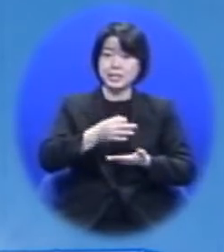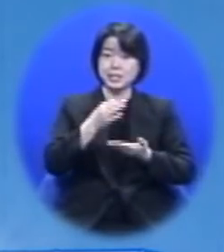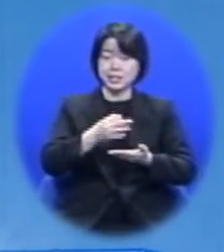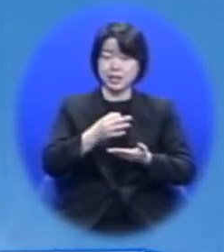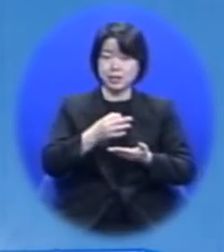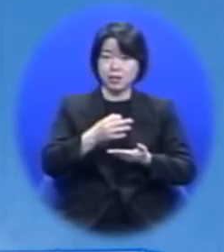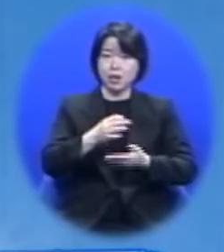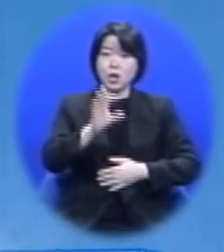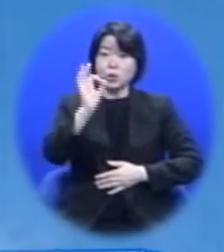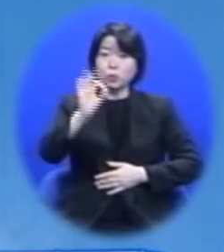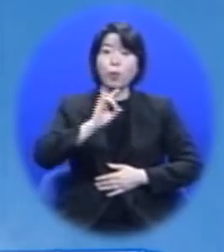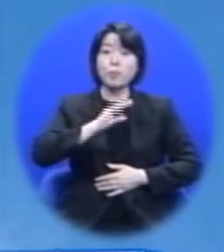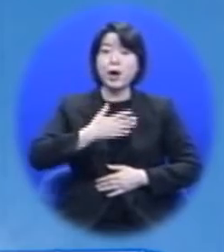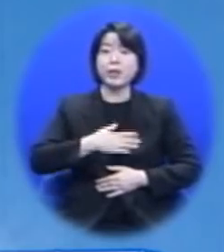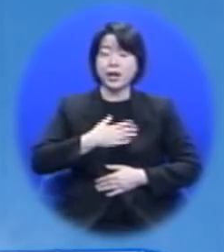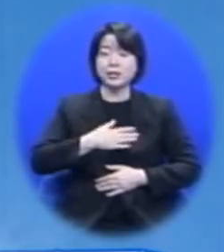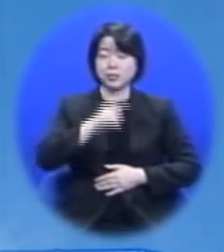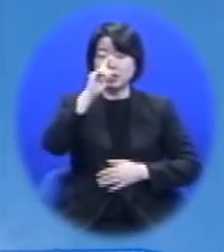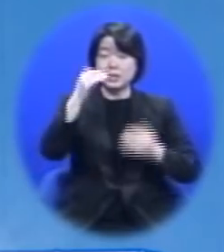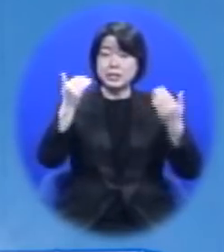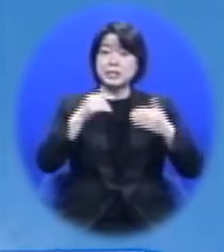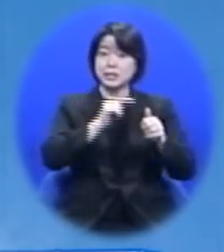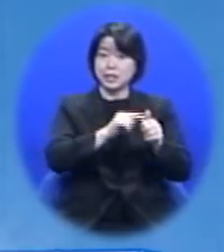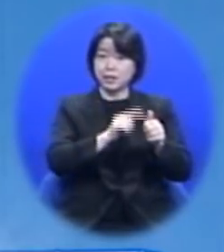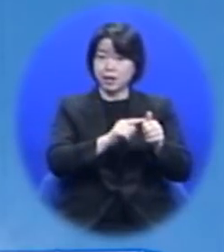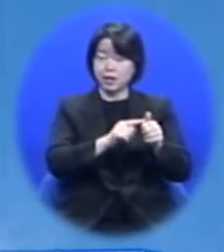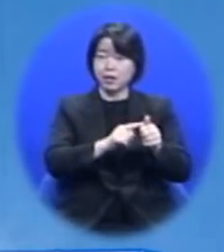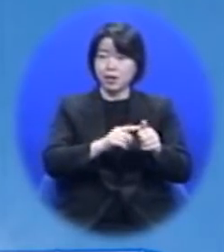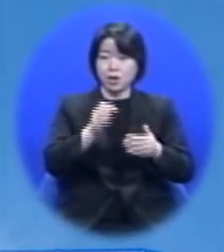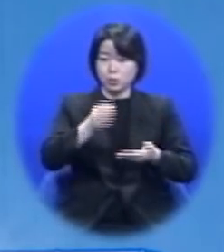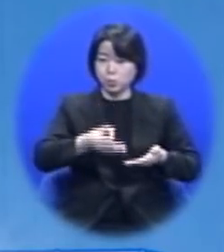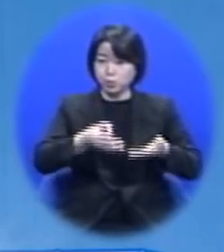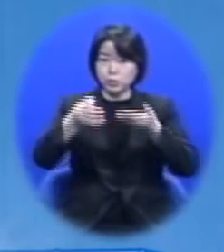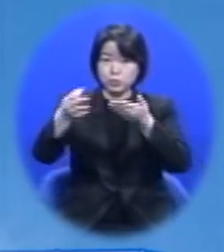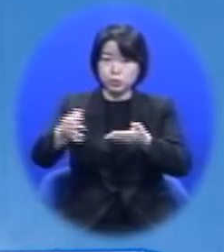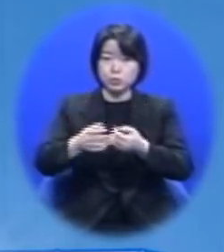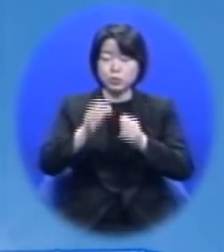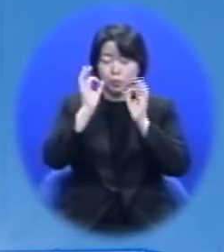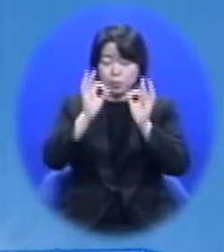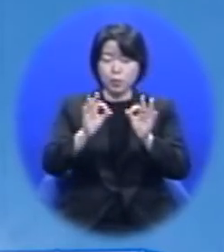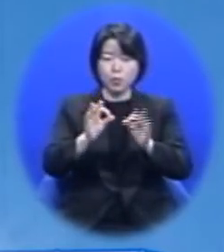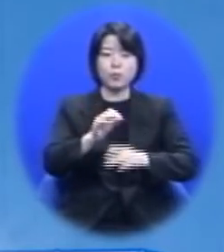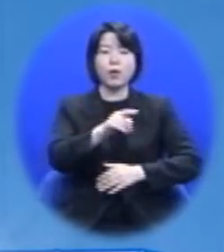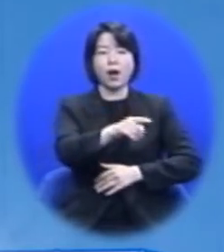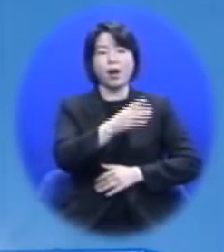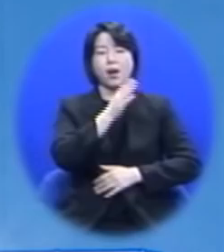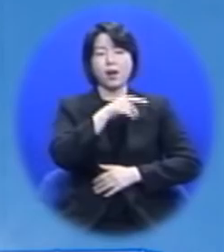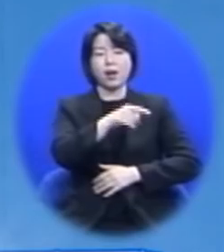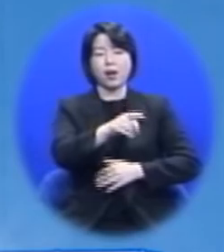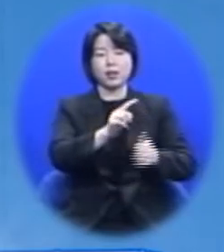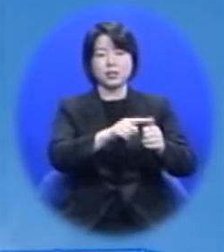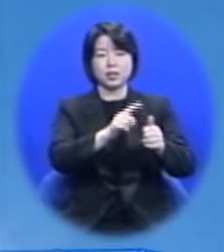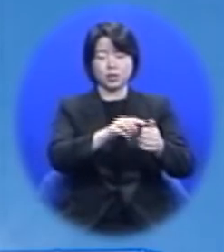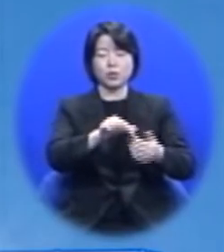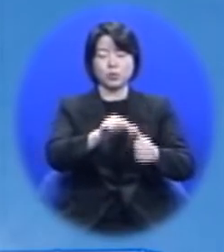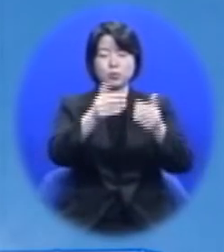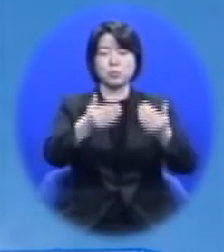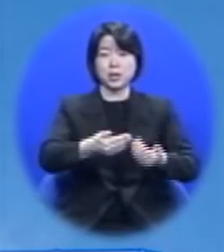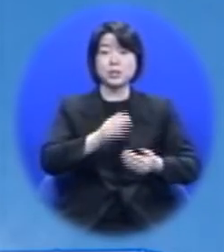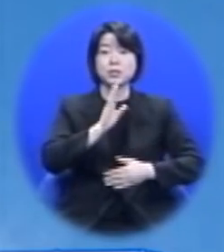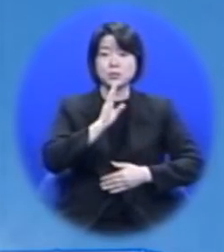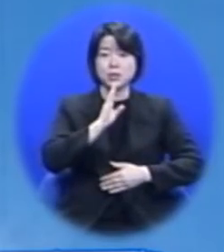돈밖에 모르던 삭개오가 자기 재산 다 내놓는 이런 모습을 보고 이 사람이 구원받았구나. 그걸